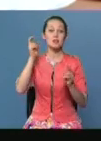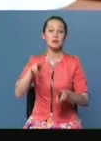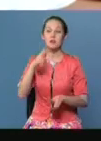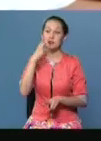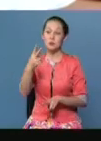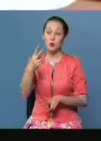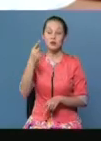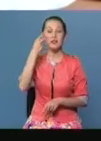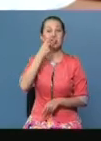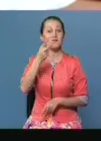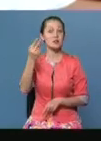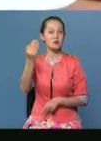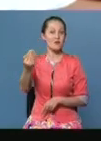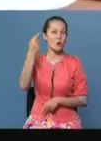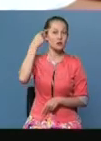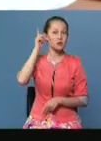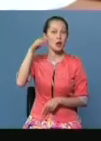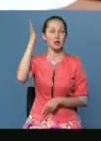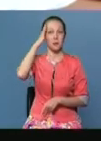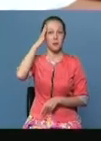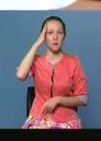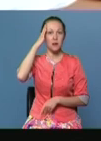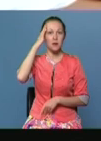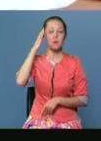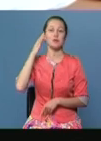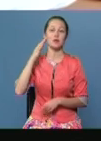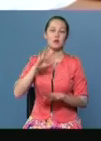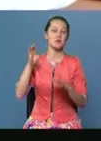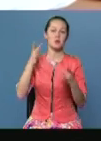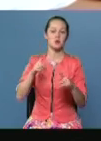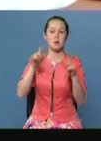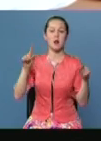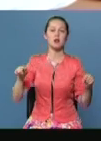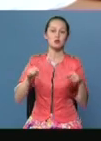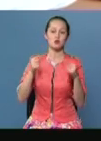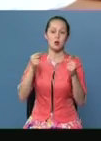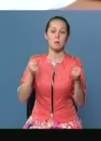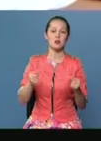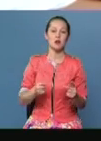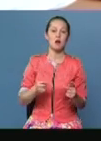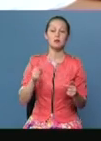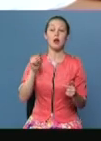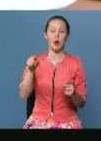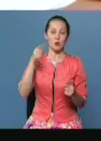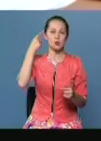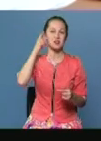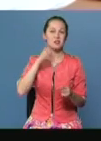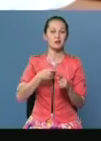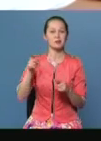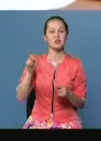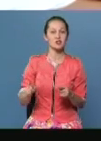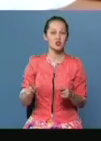его знания, его потенциал, а не то, что просто по листочку определяет и не знает, что на самом деле человек